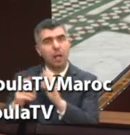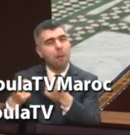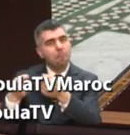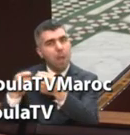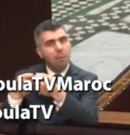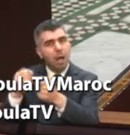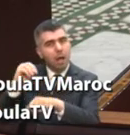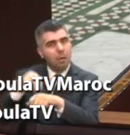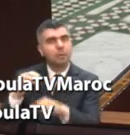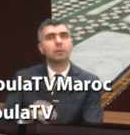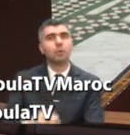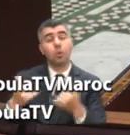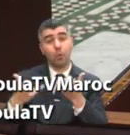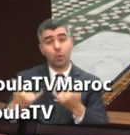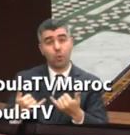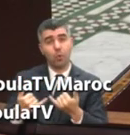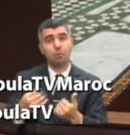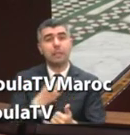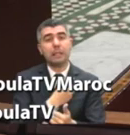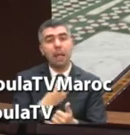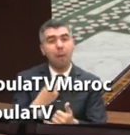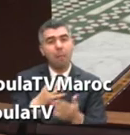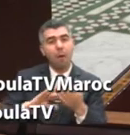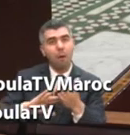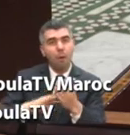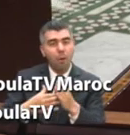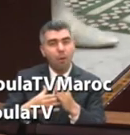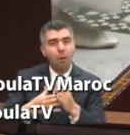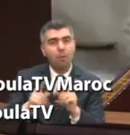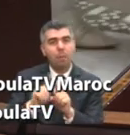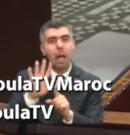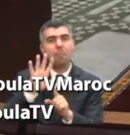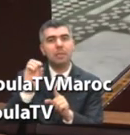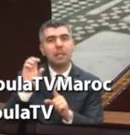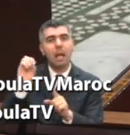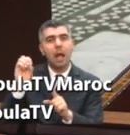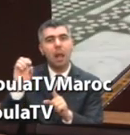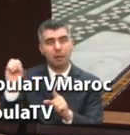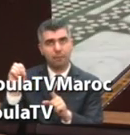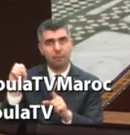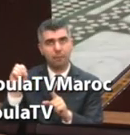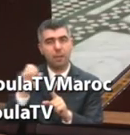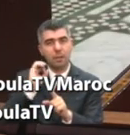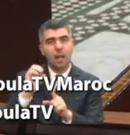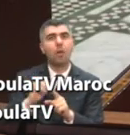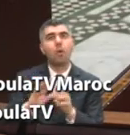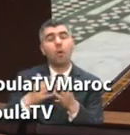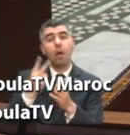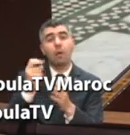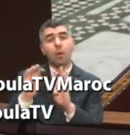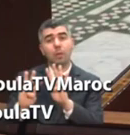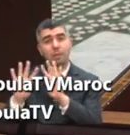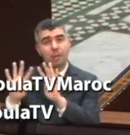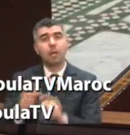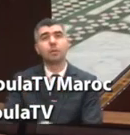بالنسبه اليوم في قطاع الصحه كنكونوا فتنا العتبه ديال 50000، عندنا 51221 في 2018 في الوقت